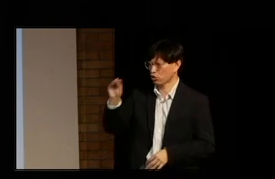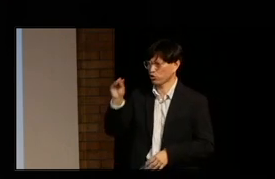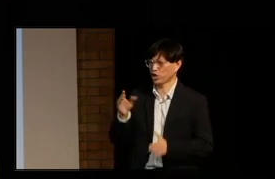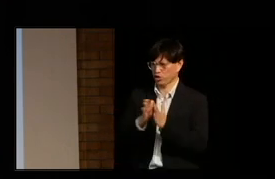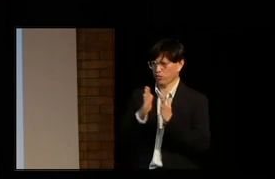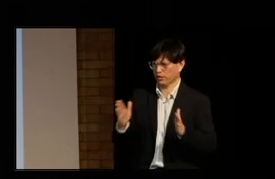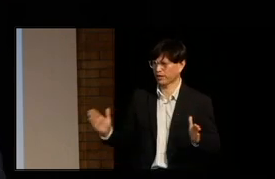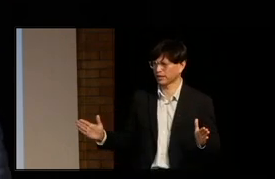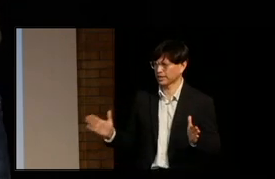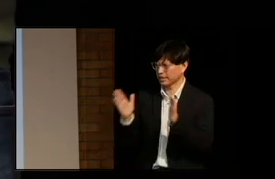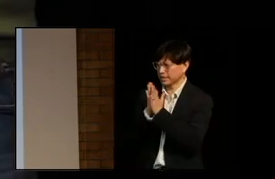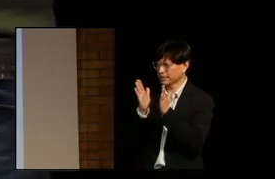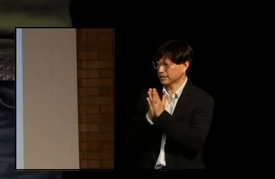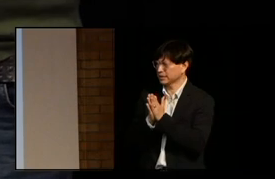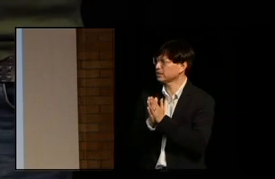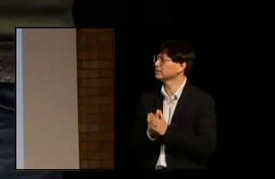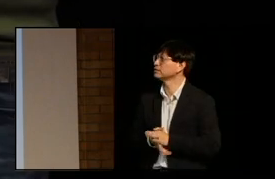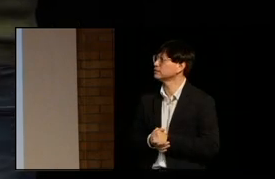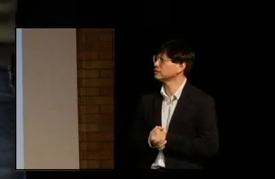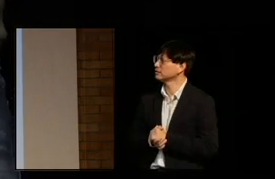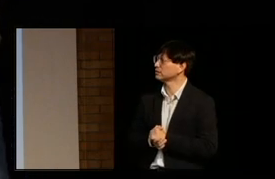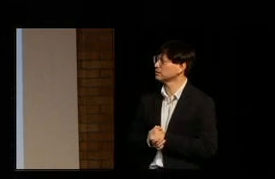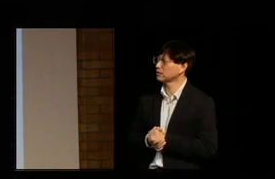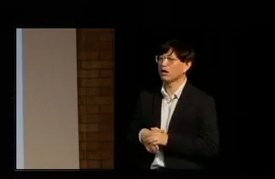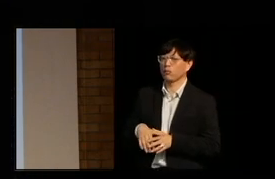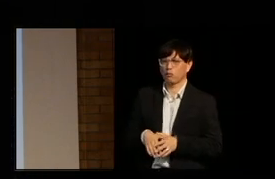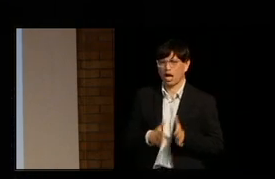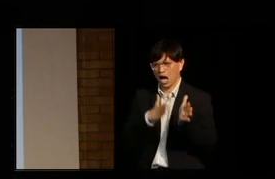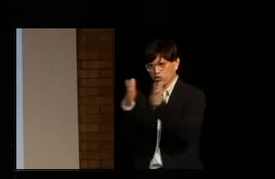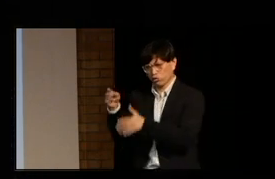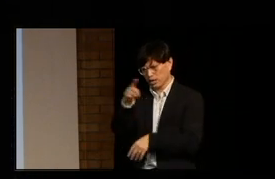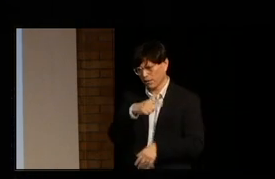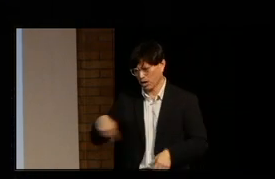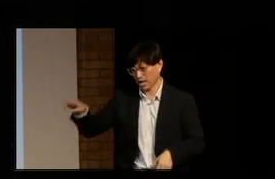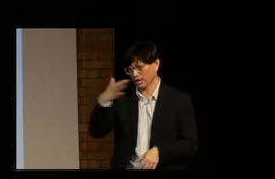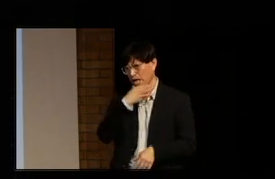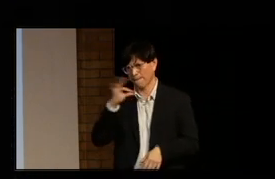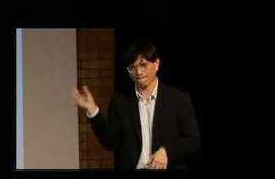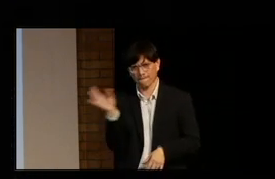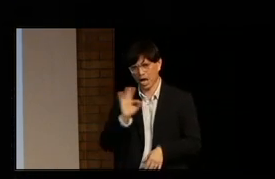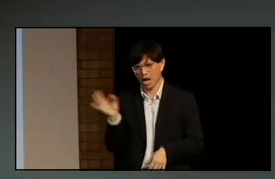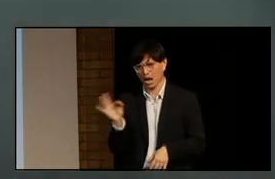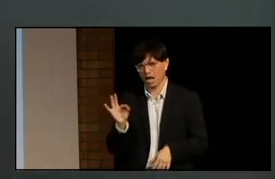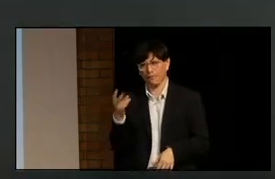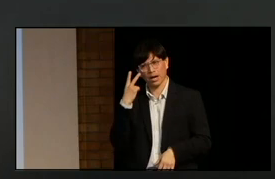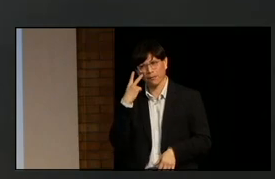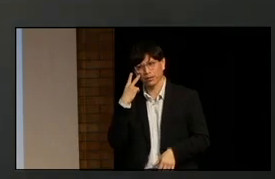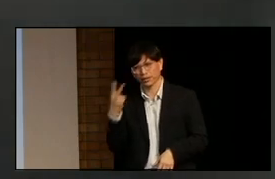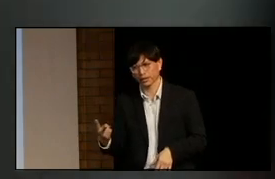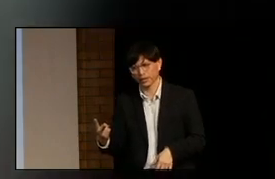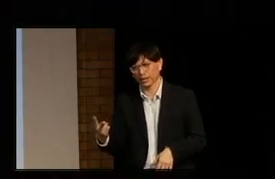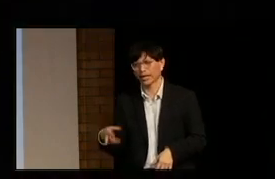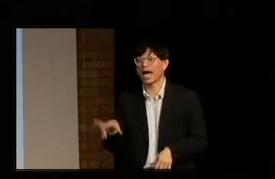catechisti ed è una cosa per gli altri cioè bella per noi ma anche vedere che